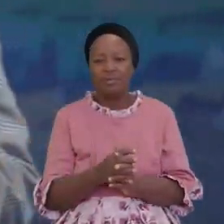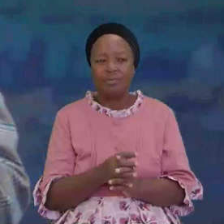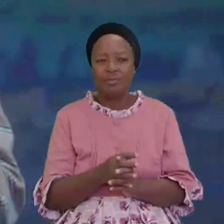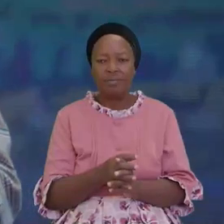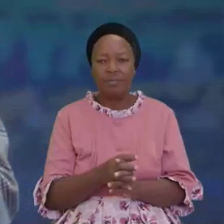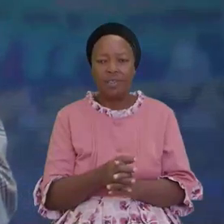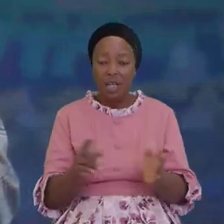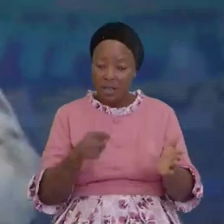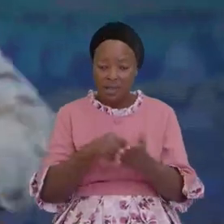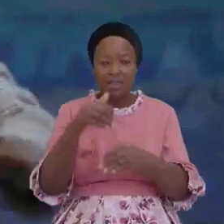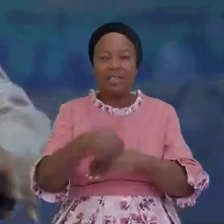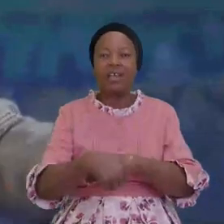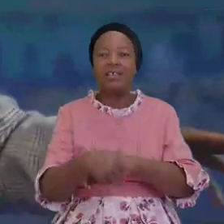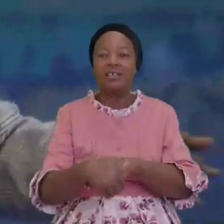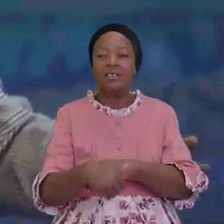ne valent plus rien.